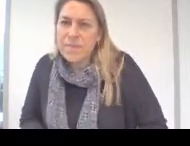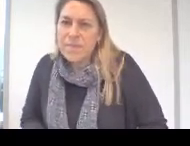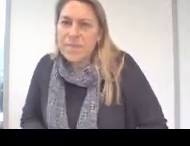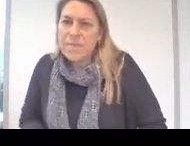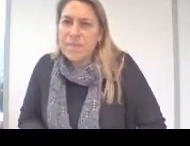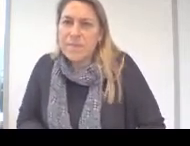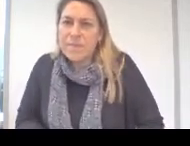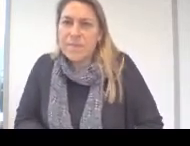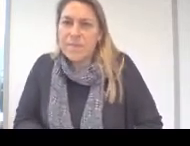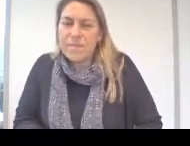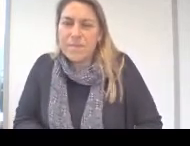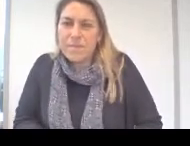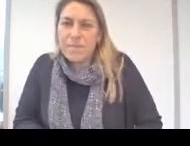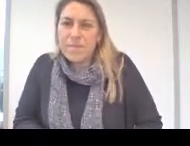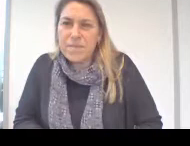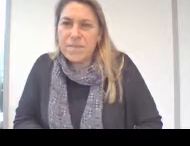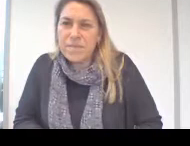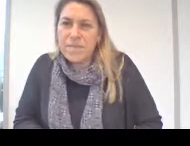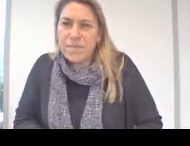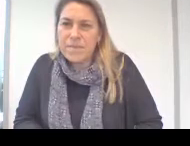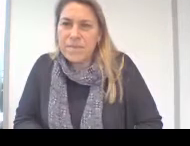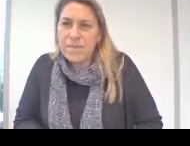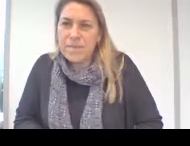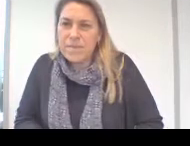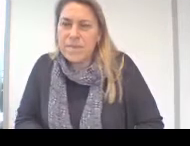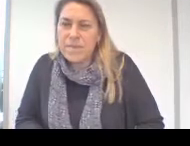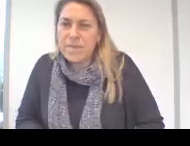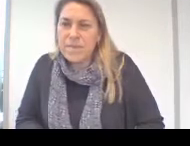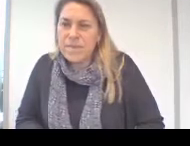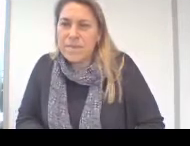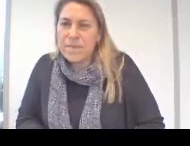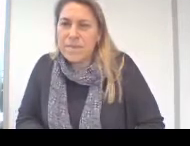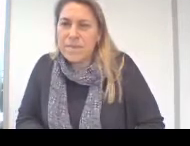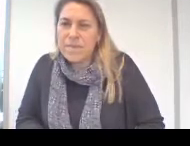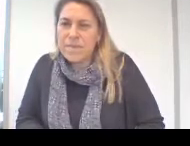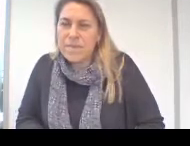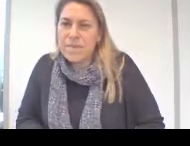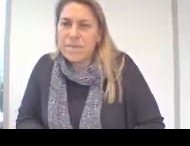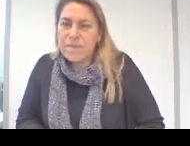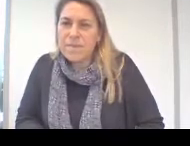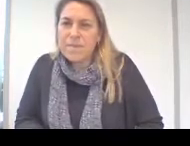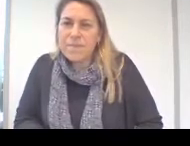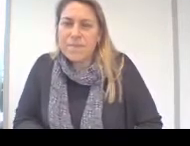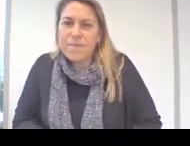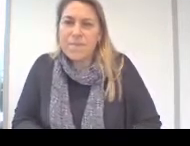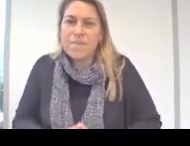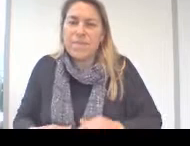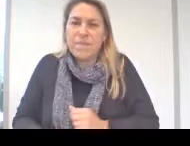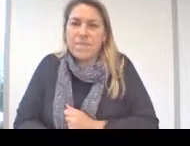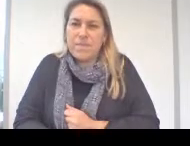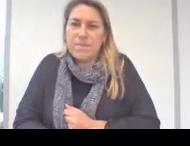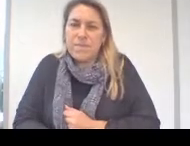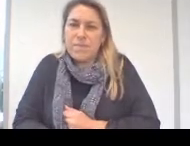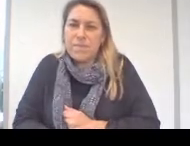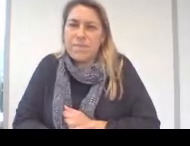des motivations et des besoins spécifiques. Eh bien, il existe en fait une diversité de contextes professionnels, notamment des agences de voyage, des agences